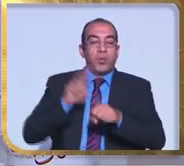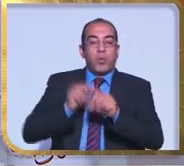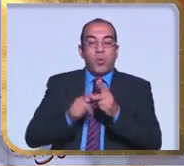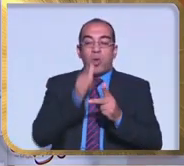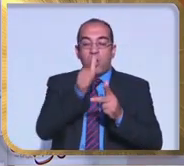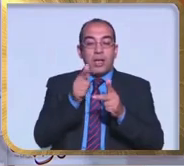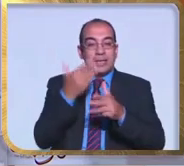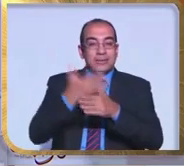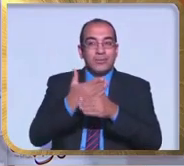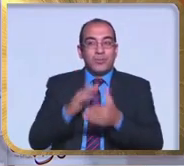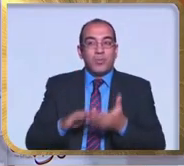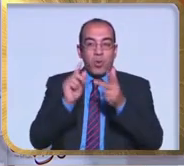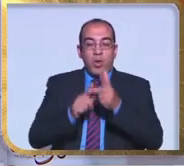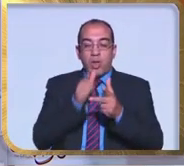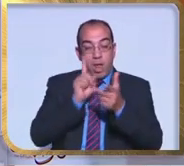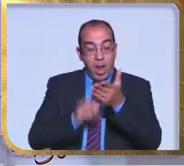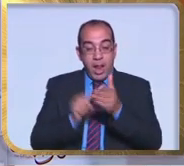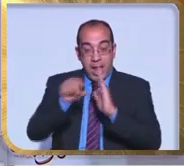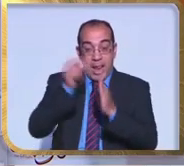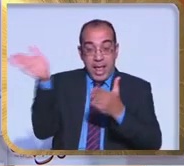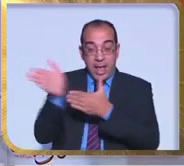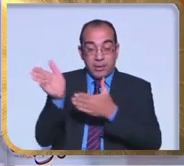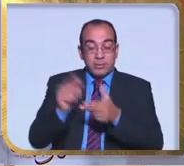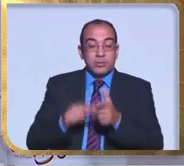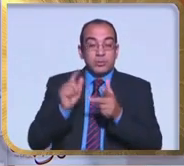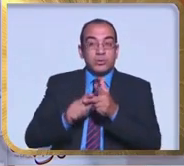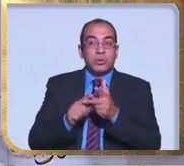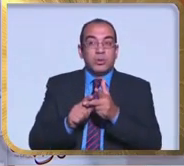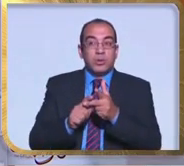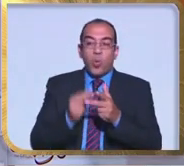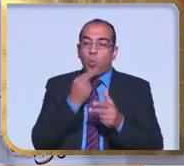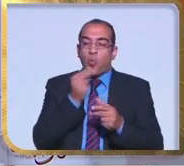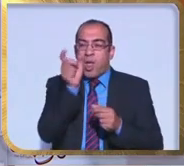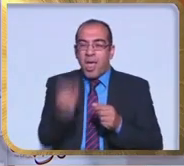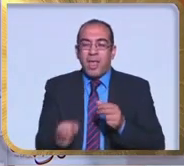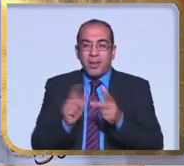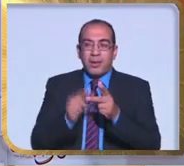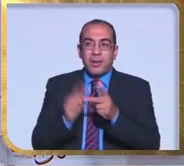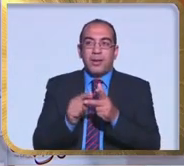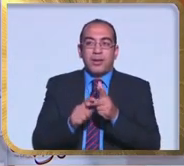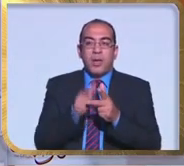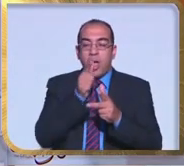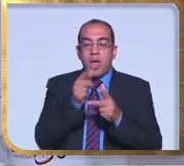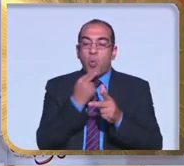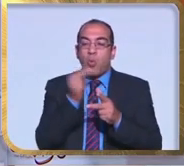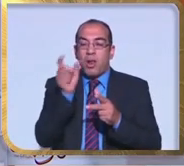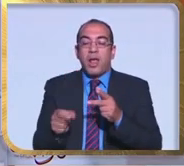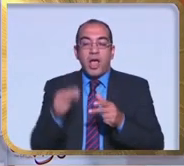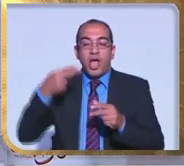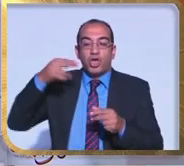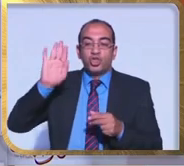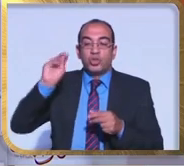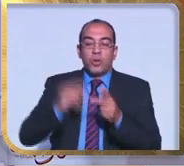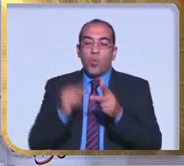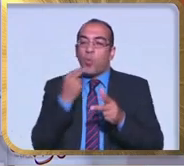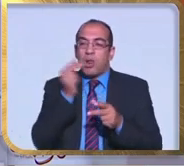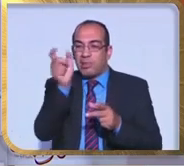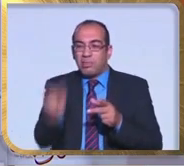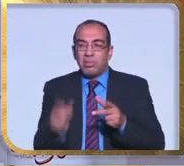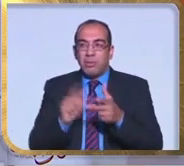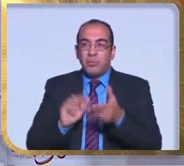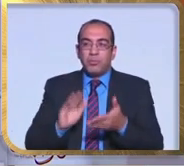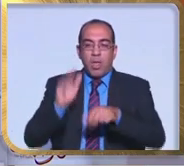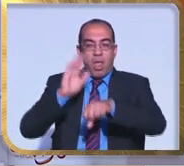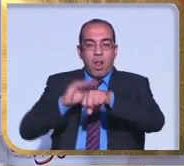ودليل ذلك ما ورد من حديث ذكوان غلام ستنا عائشة رضي الله عنها، كان